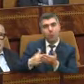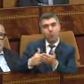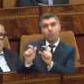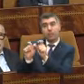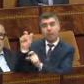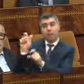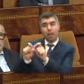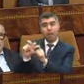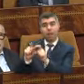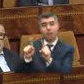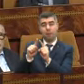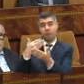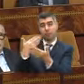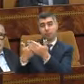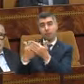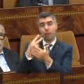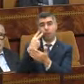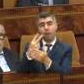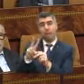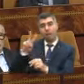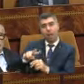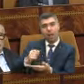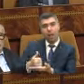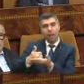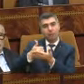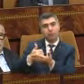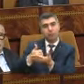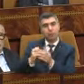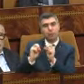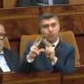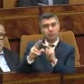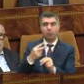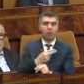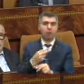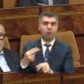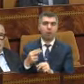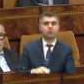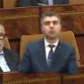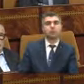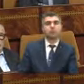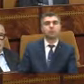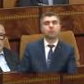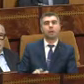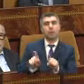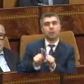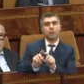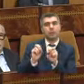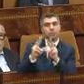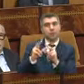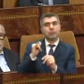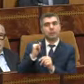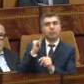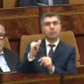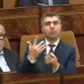المواطنين لا يلمسون تحسين ظروف عيشهم وتلبية حاجياتهم الأساسية اليومية. وفي هذا الصدد ما فتئ